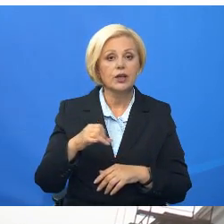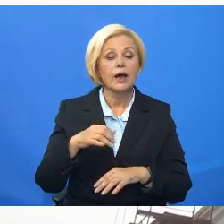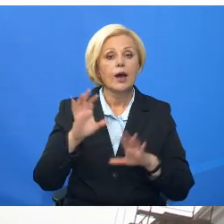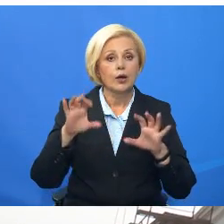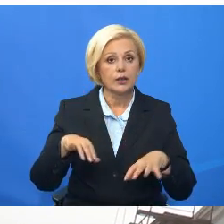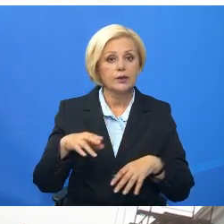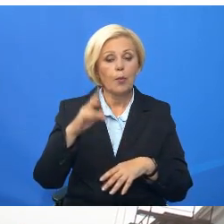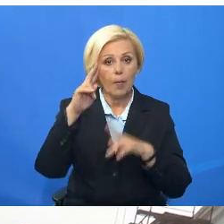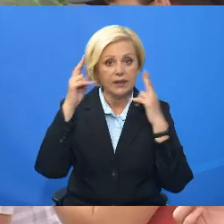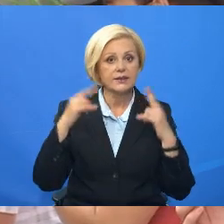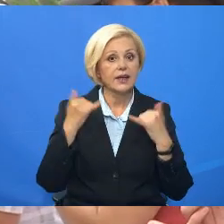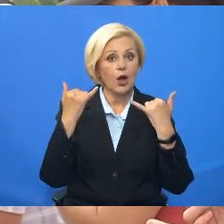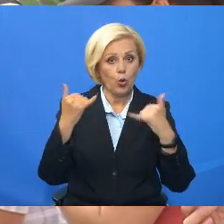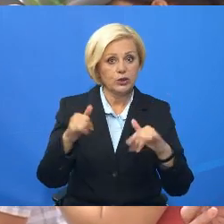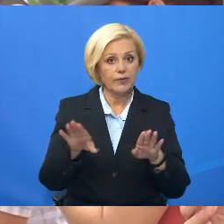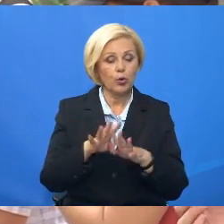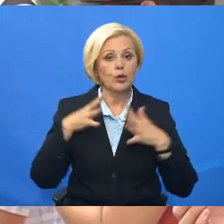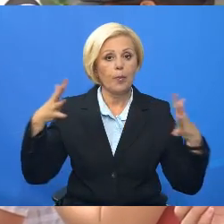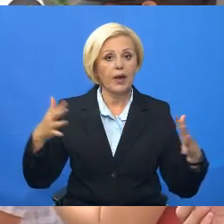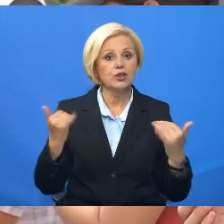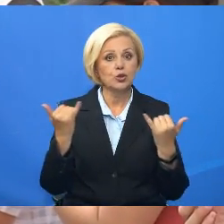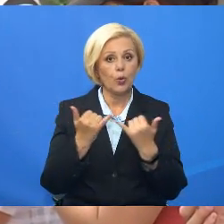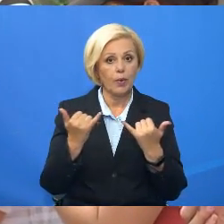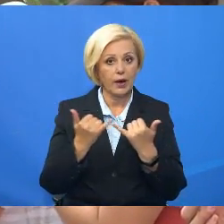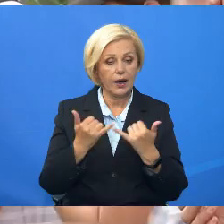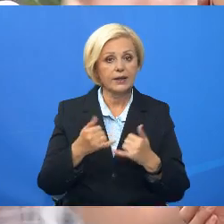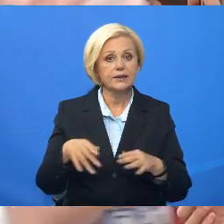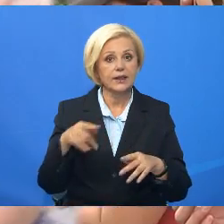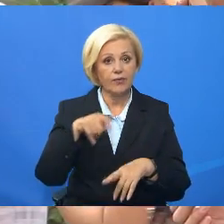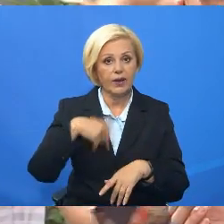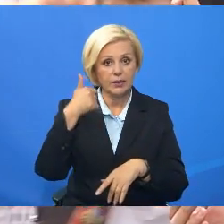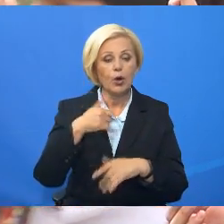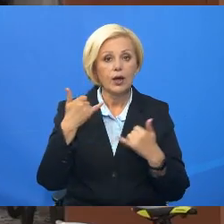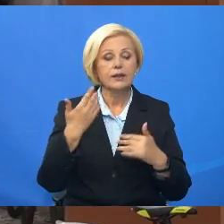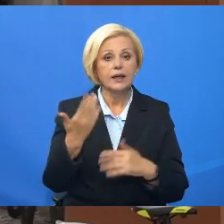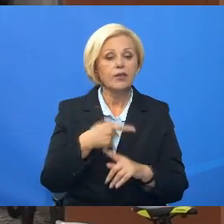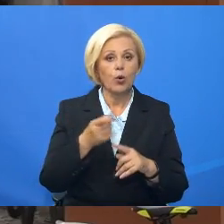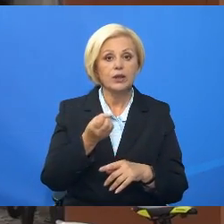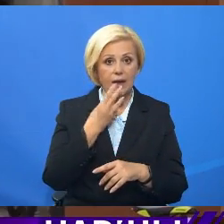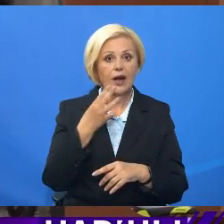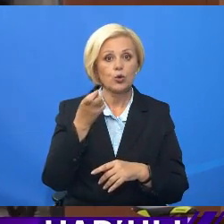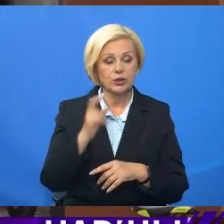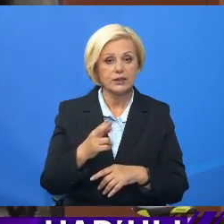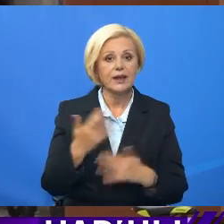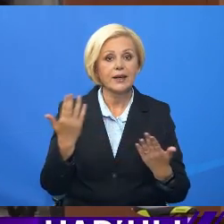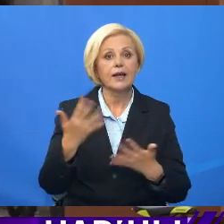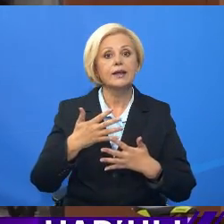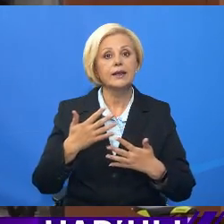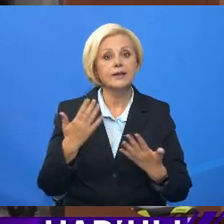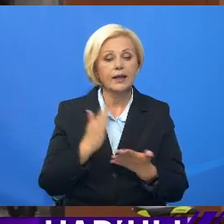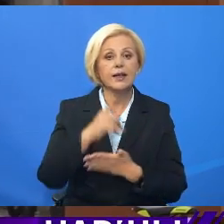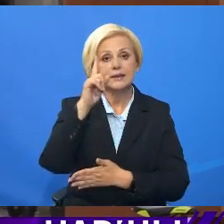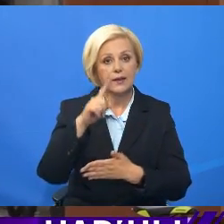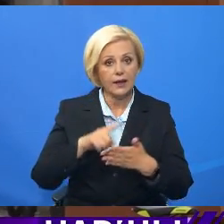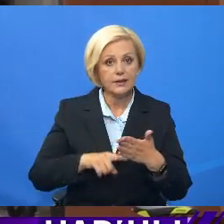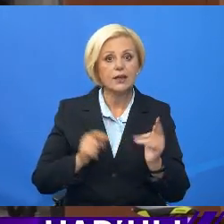Ауксенцій прыемна здзіўлены такой вялікай колькасцю гасцей у гэтым годзе. Для святара гэта добры знак. Какие-то определенные надежды